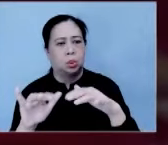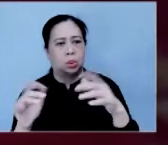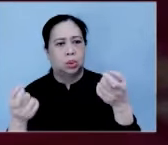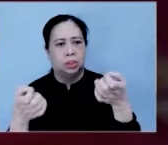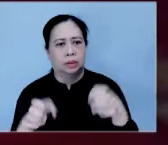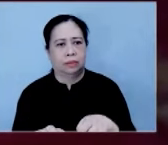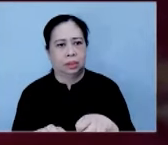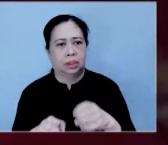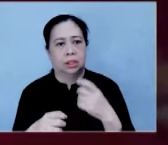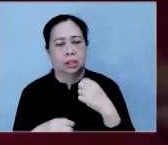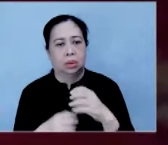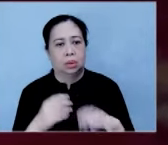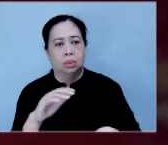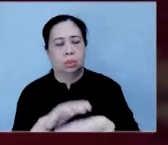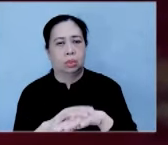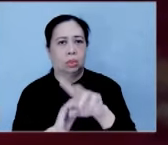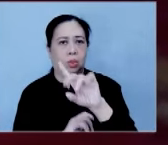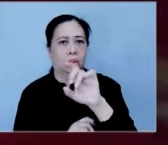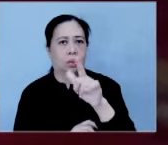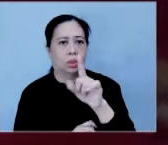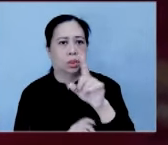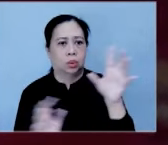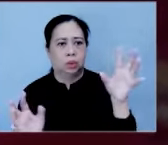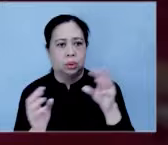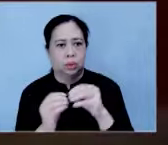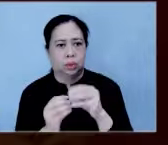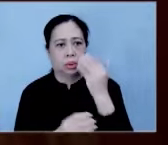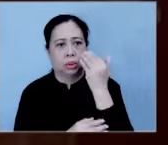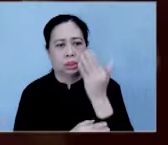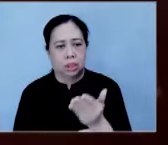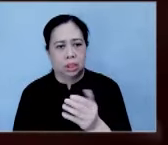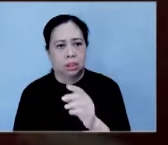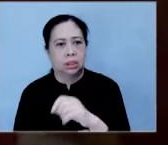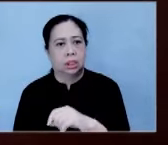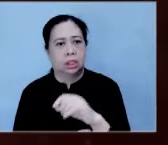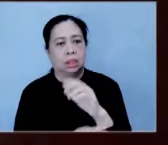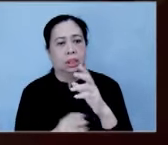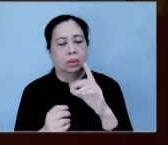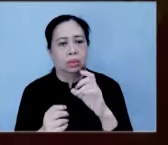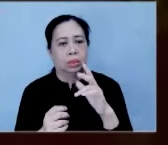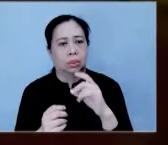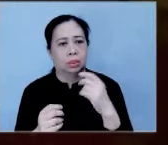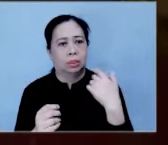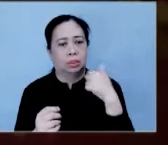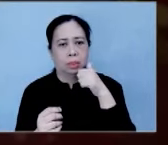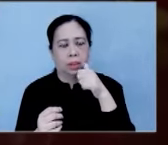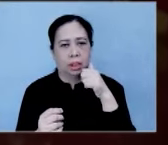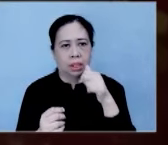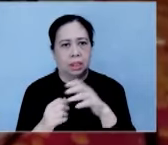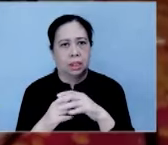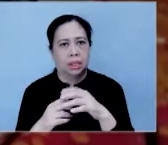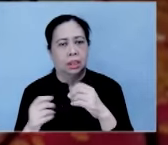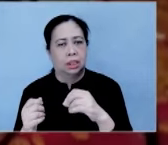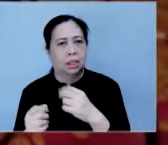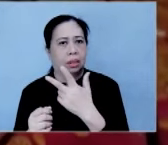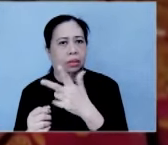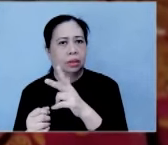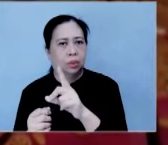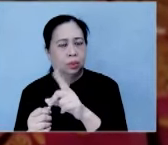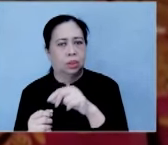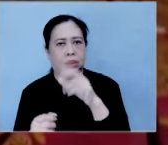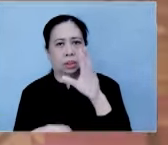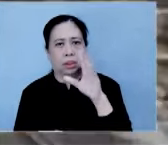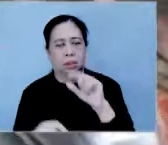tala, pumalo sa 121 ang nasawi, 112 ang mga babae at bata, 31 naman